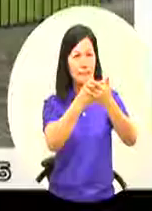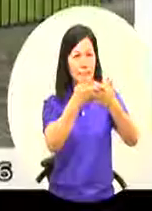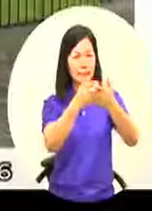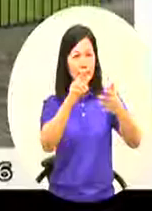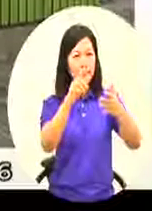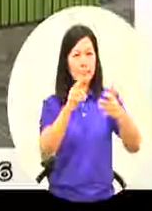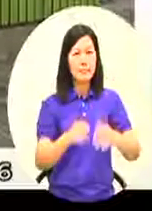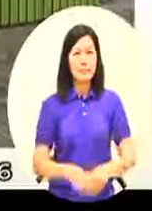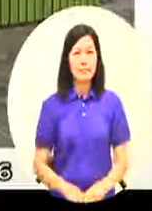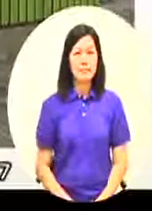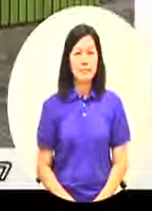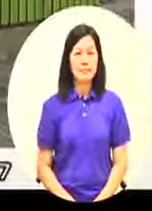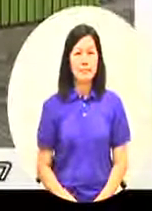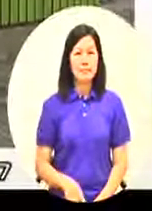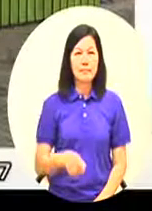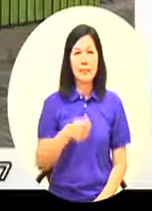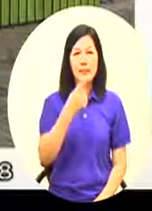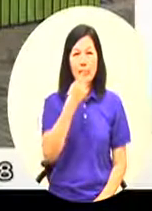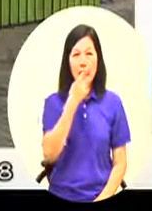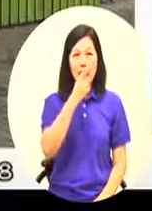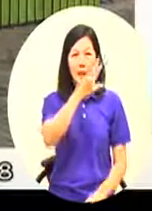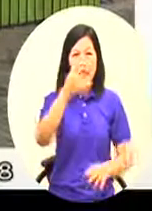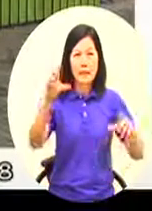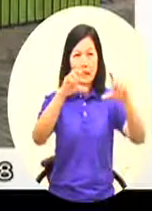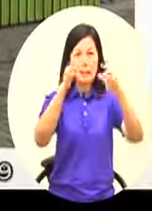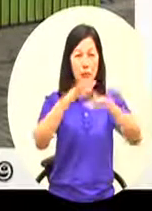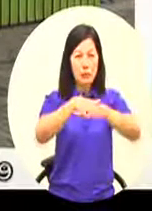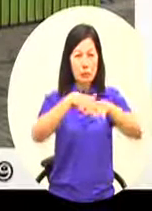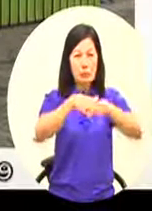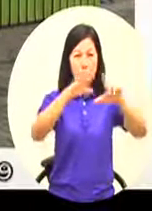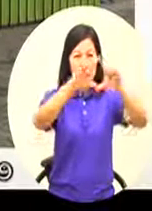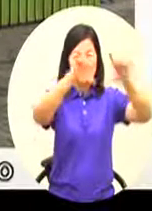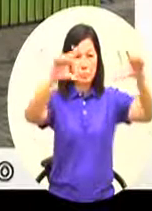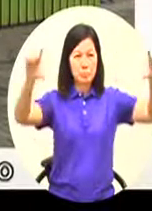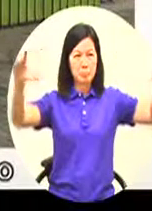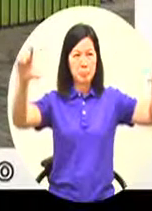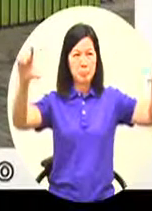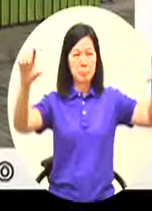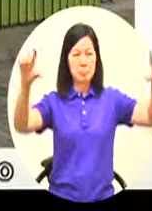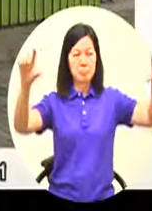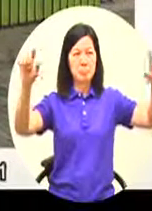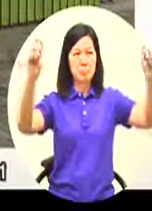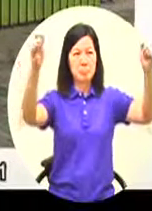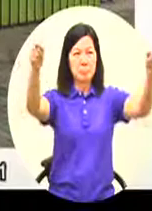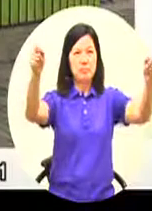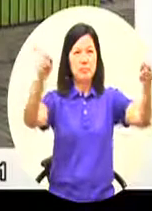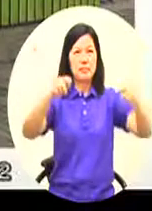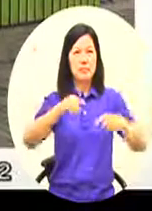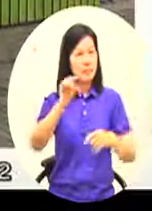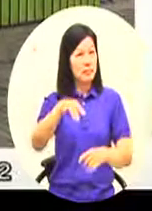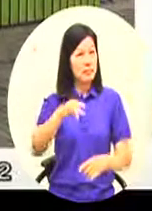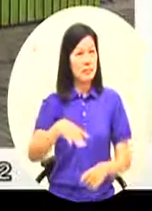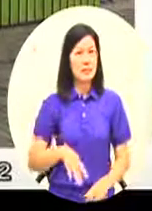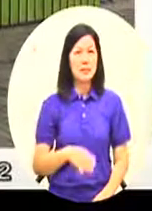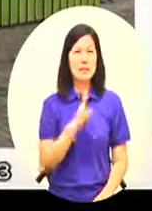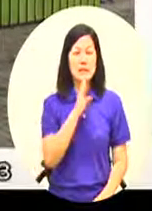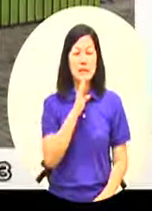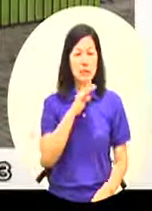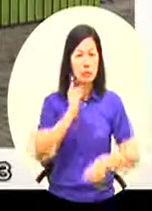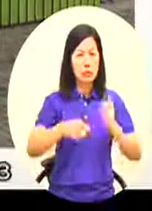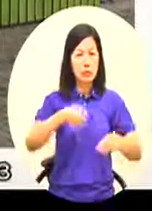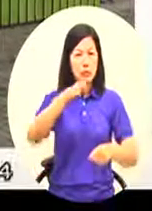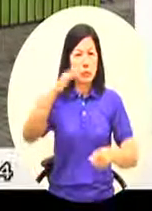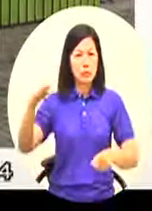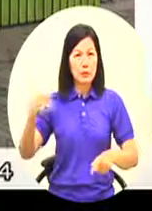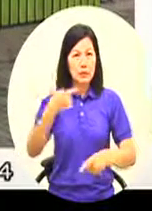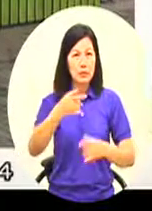又有白布条出现了，又有白布条出现了，在哪里？这个是在古山一